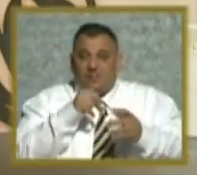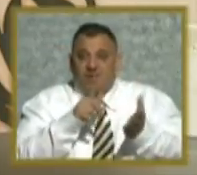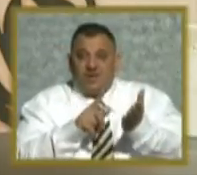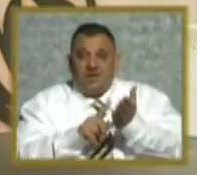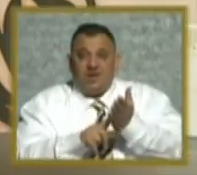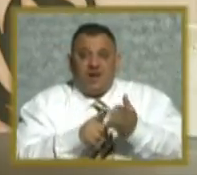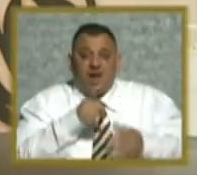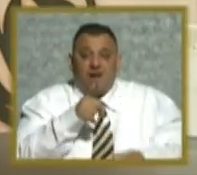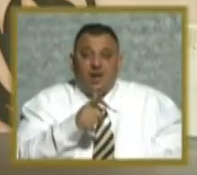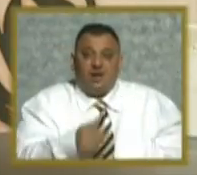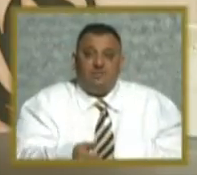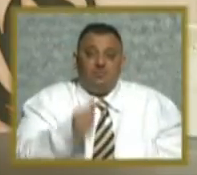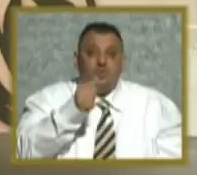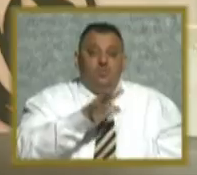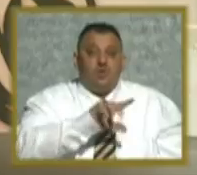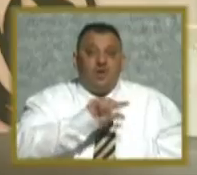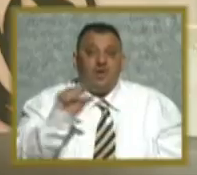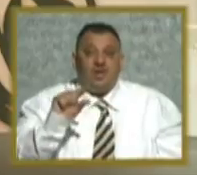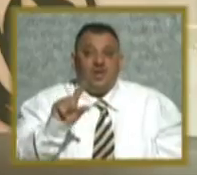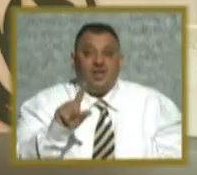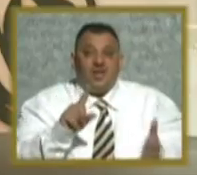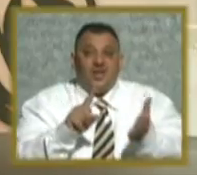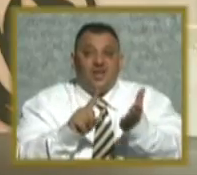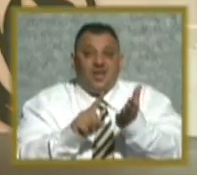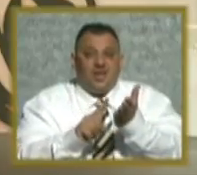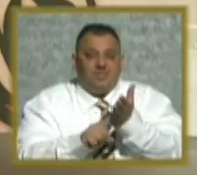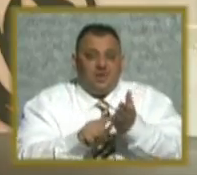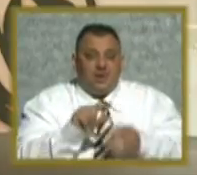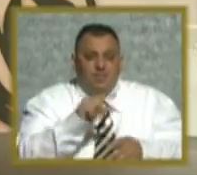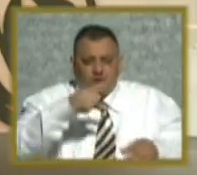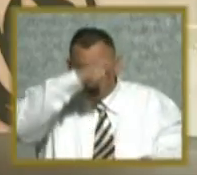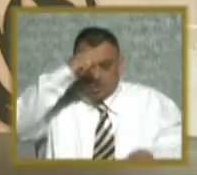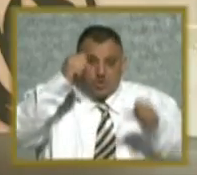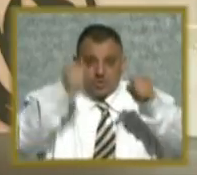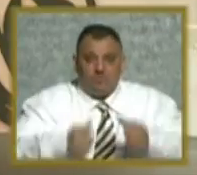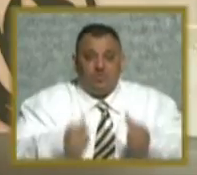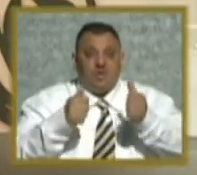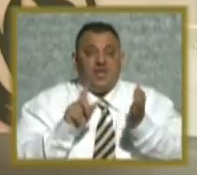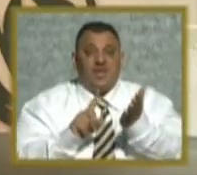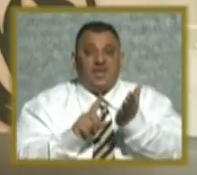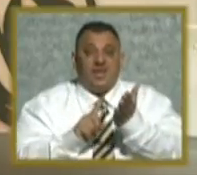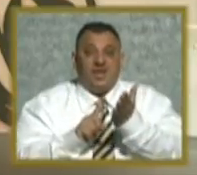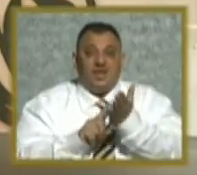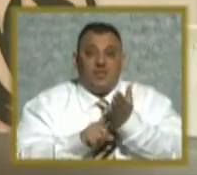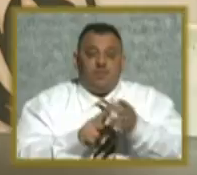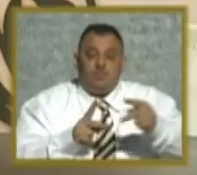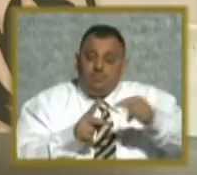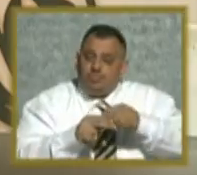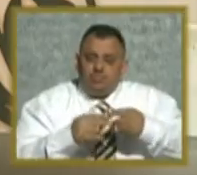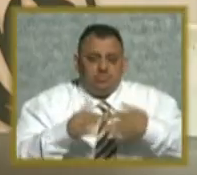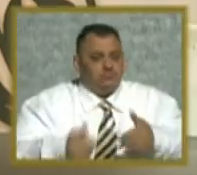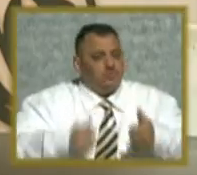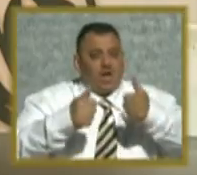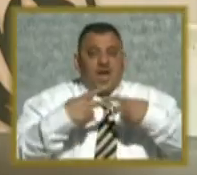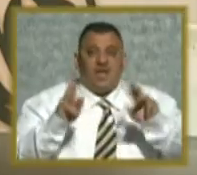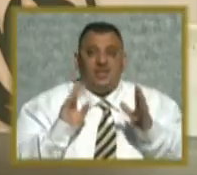وإذا قالوا بعض الأحيان يتأكد الاستحباب إذا كان في المناطق الحارة وكذا. فإذا ما فعلت ما عليك شيء يا أخت